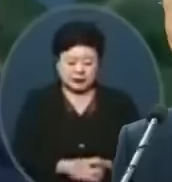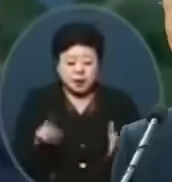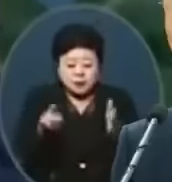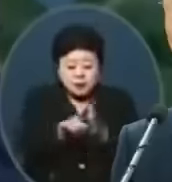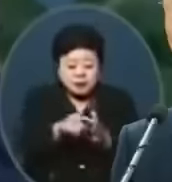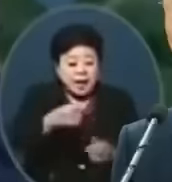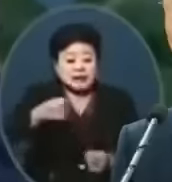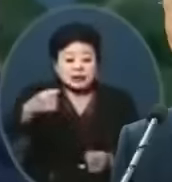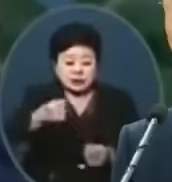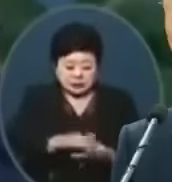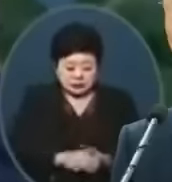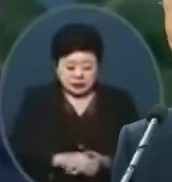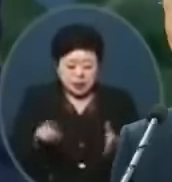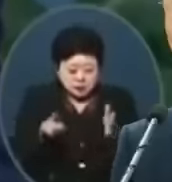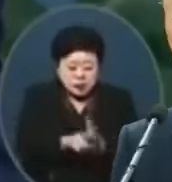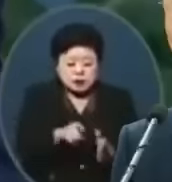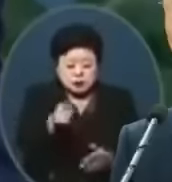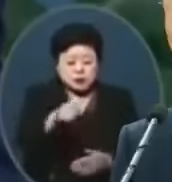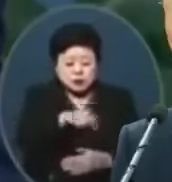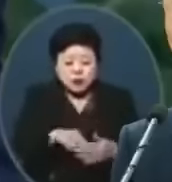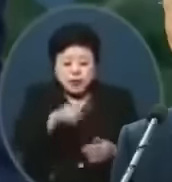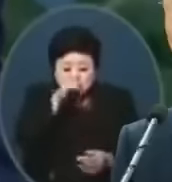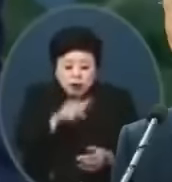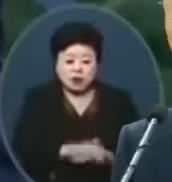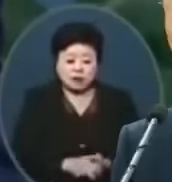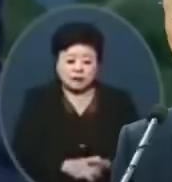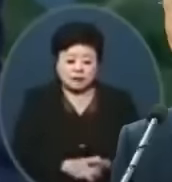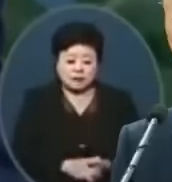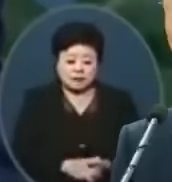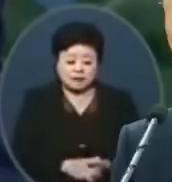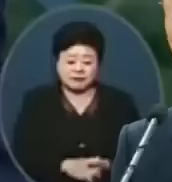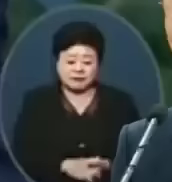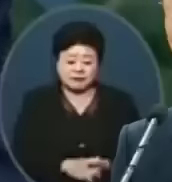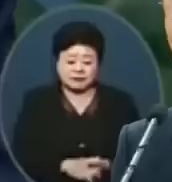믿음을 가지고 있어요. 믿음이 여러분 속에 있다고.